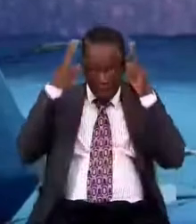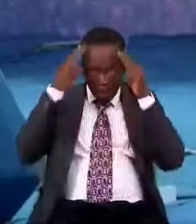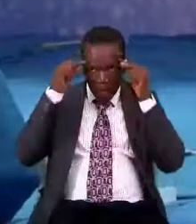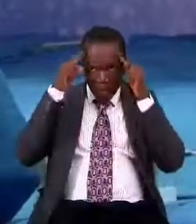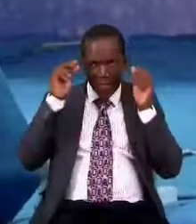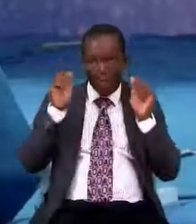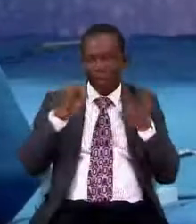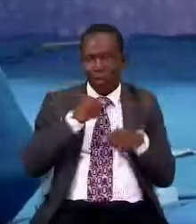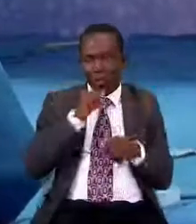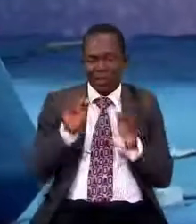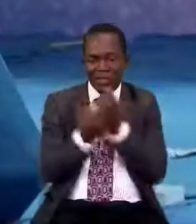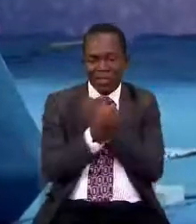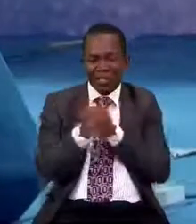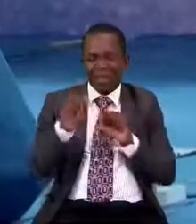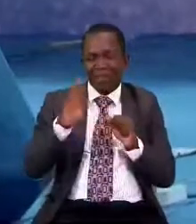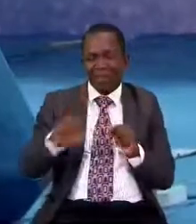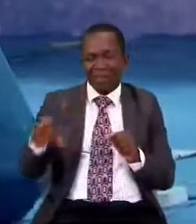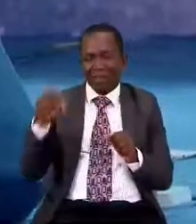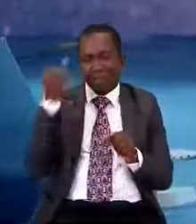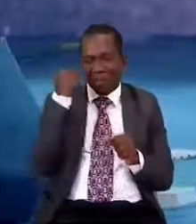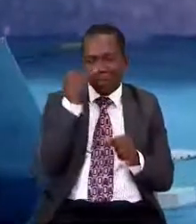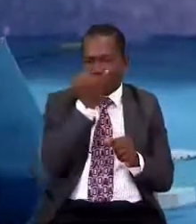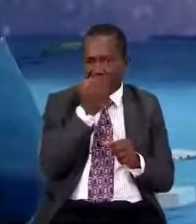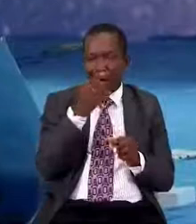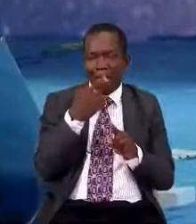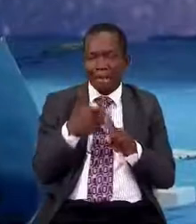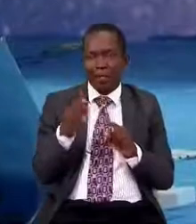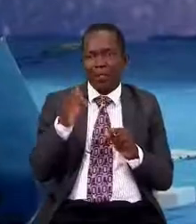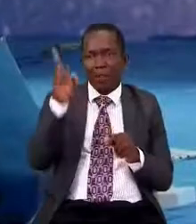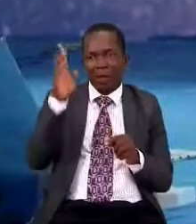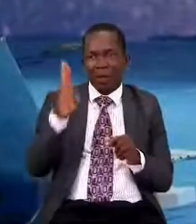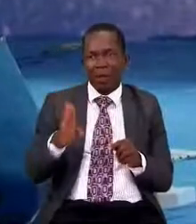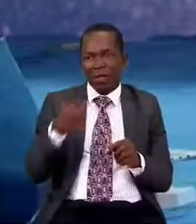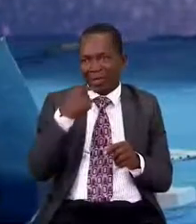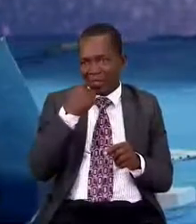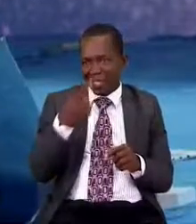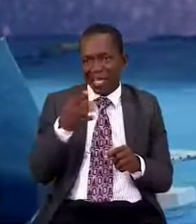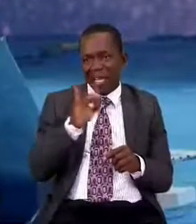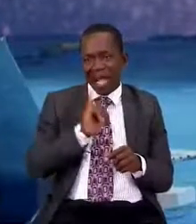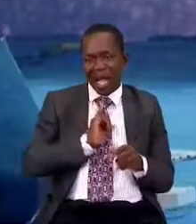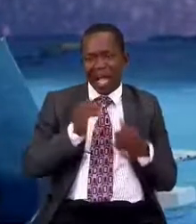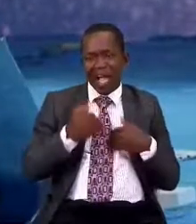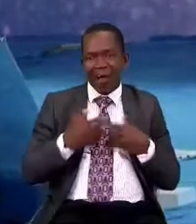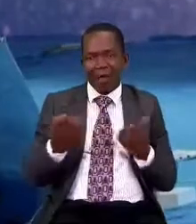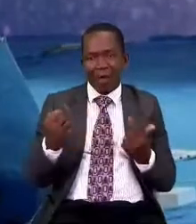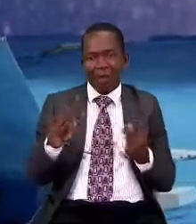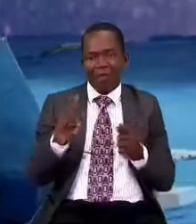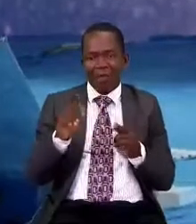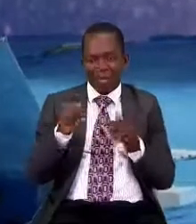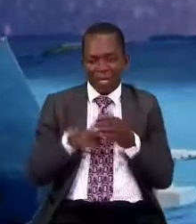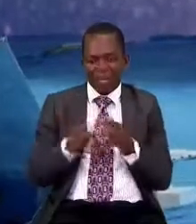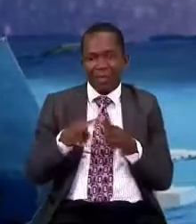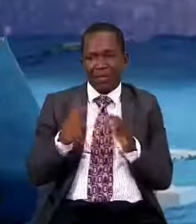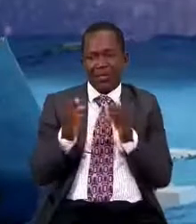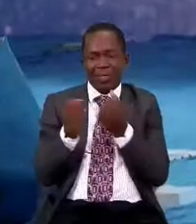descendrai pour les délivrer. Moïse ne pouvait pas sauver. La loi ne pouvait pas sauver. La seule personne qui puisse sauver